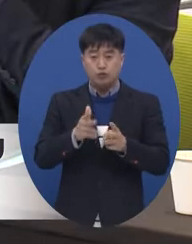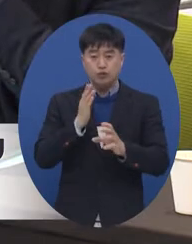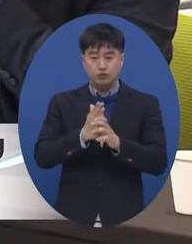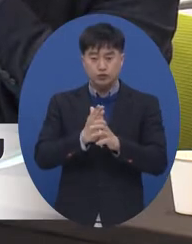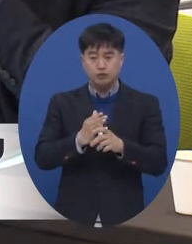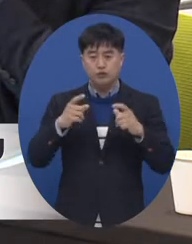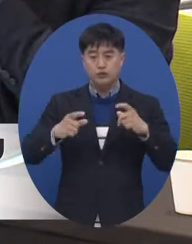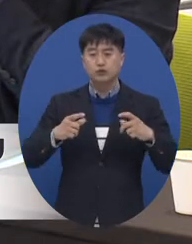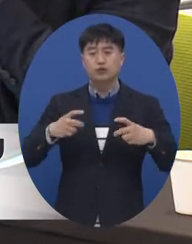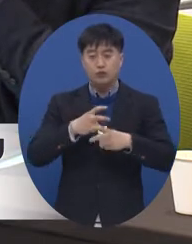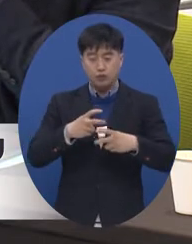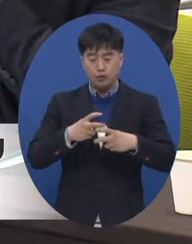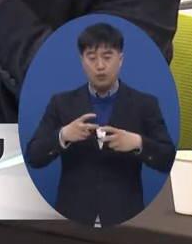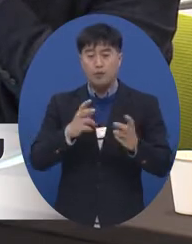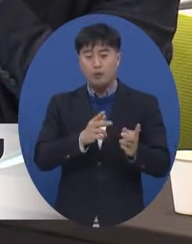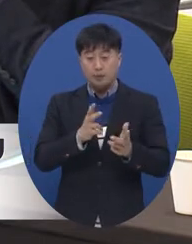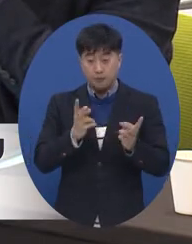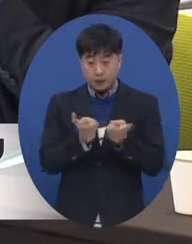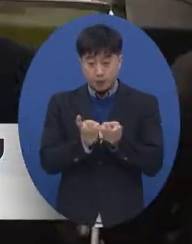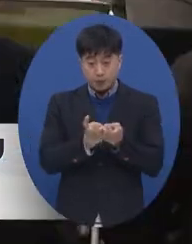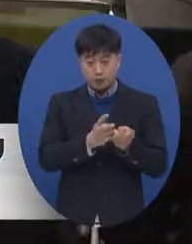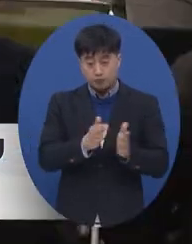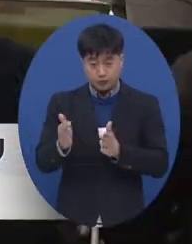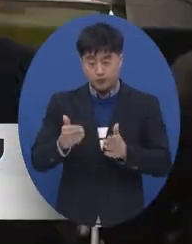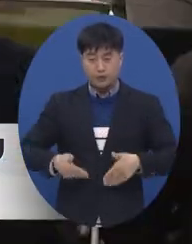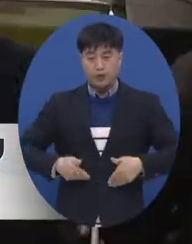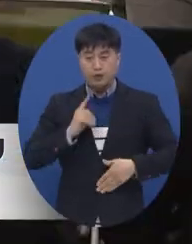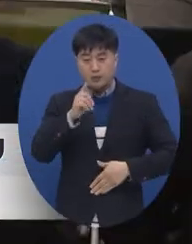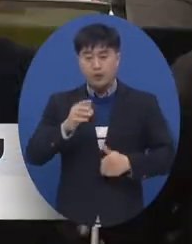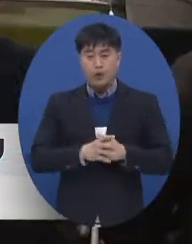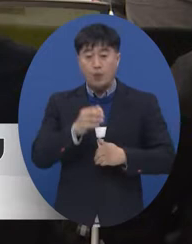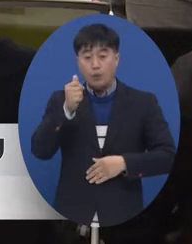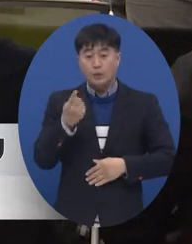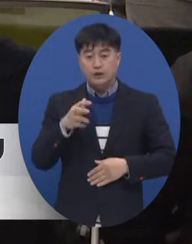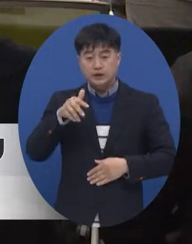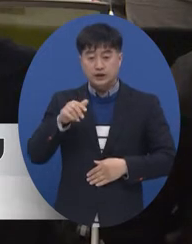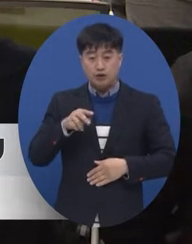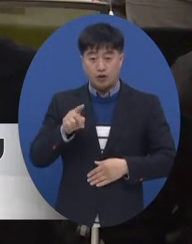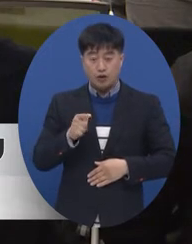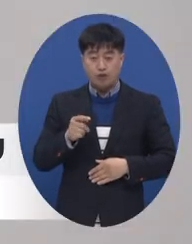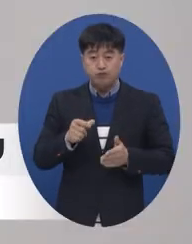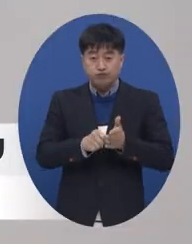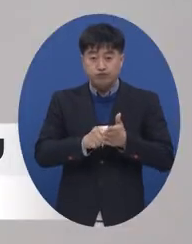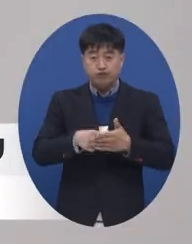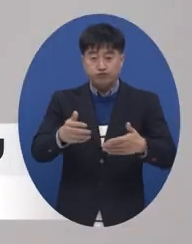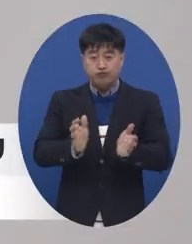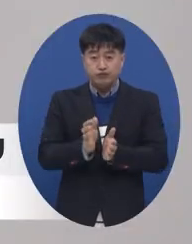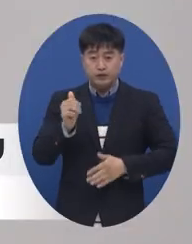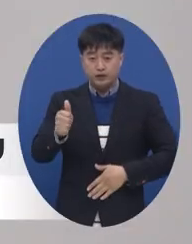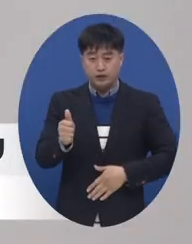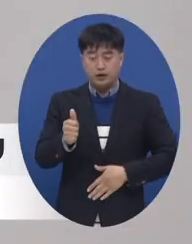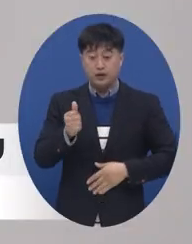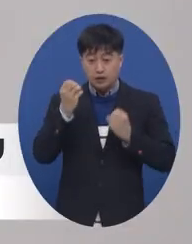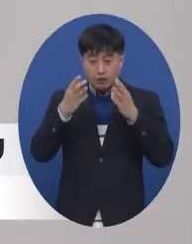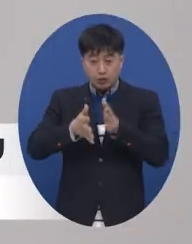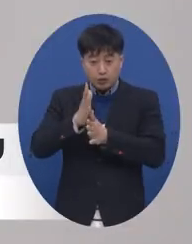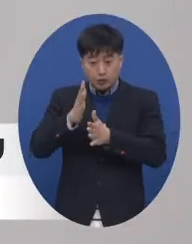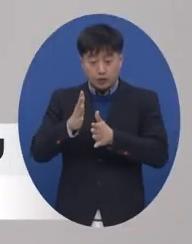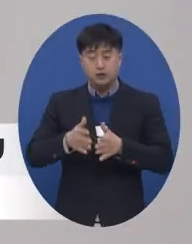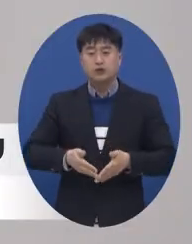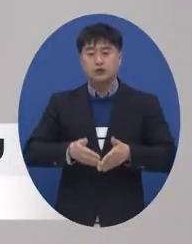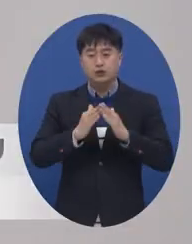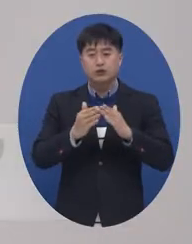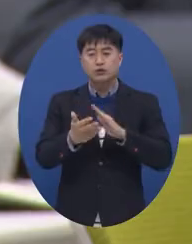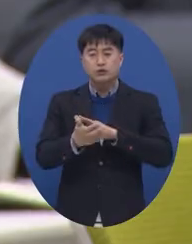대책이 마련돼야 한다는 의견을 제시했습니다 홍지선 경기도 철도 항만 물류 국장은 신도시 조성 전에 광역 교통